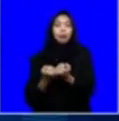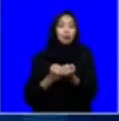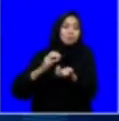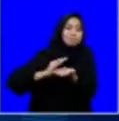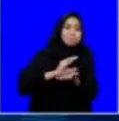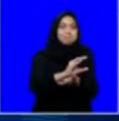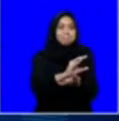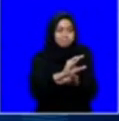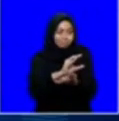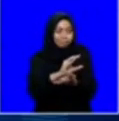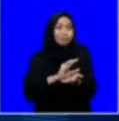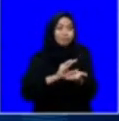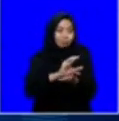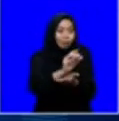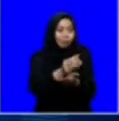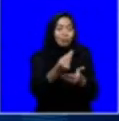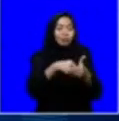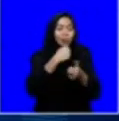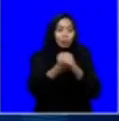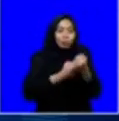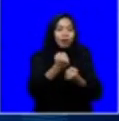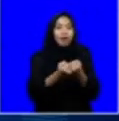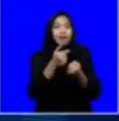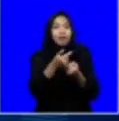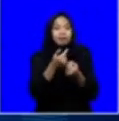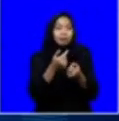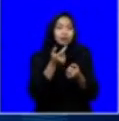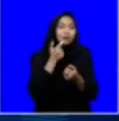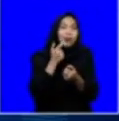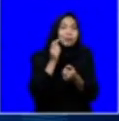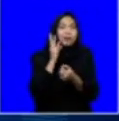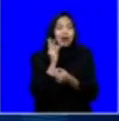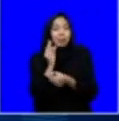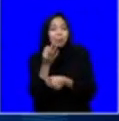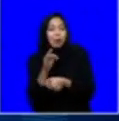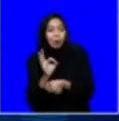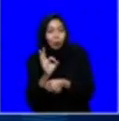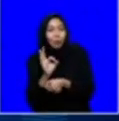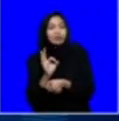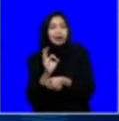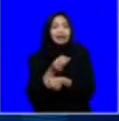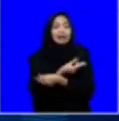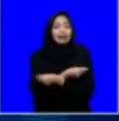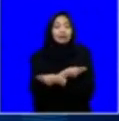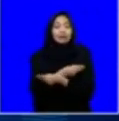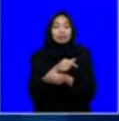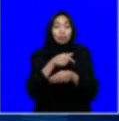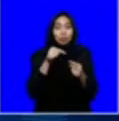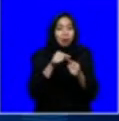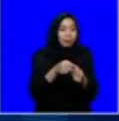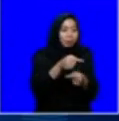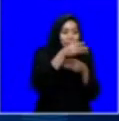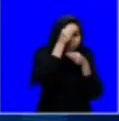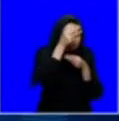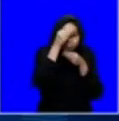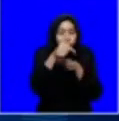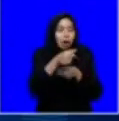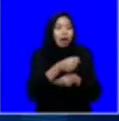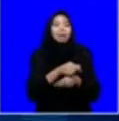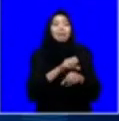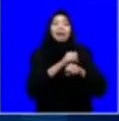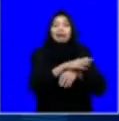pengalaman di dalam perusahaan, agar mereka punya kompetensi-kompetensi praktek, kompetensi yang